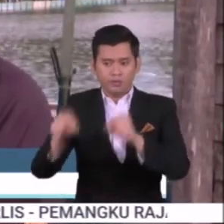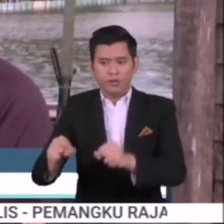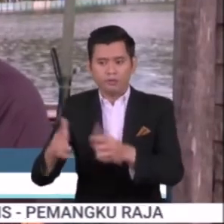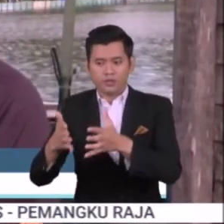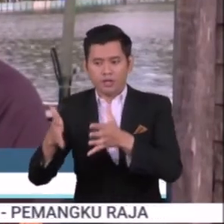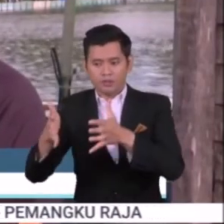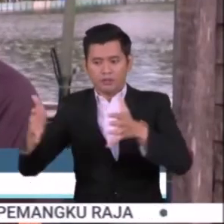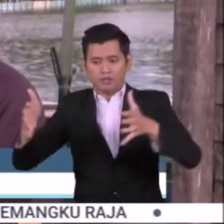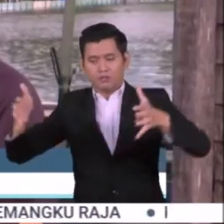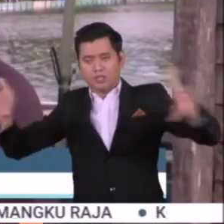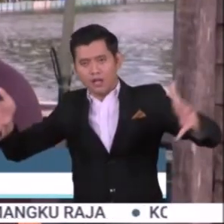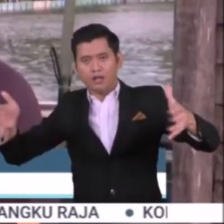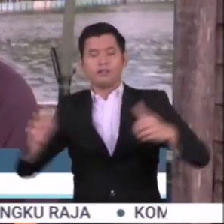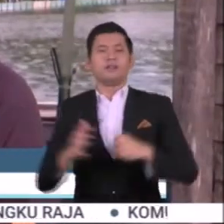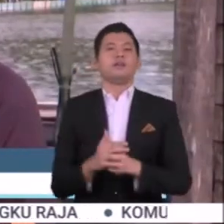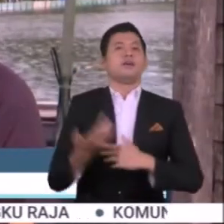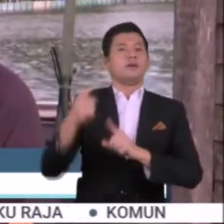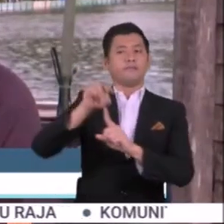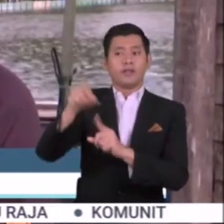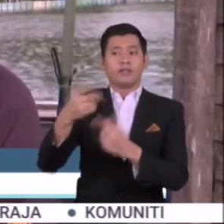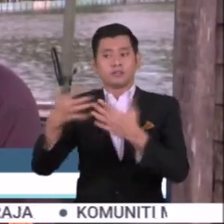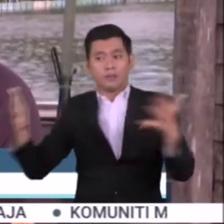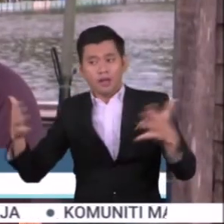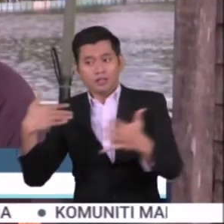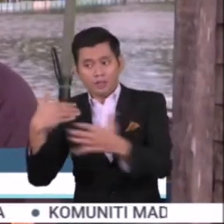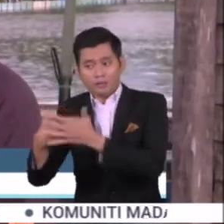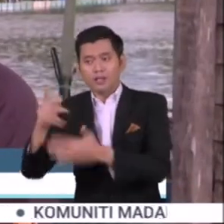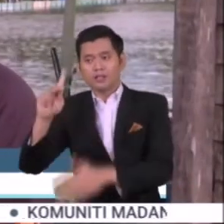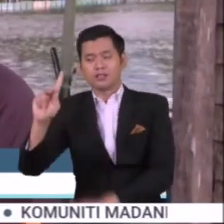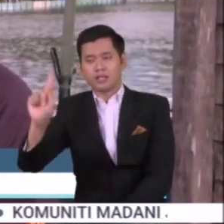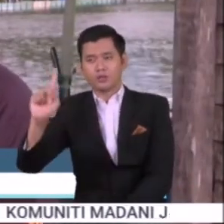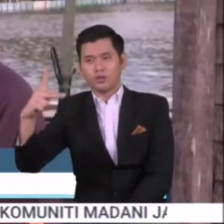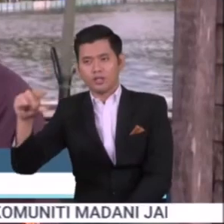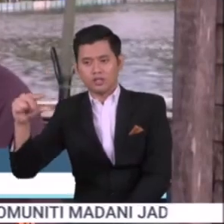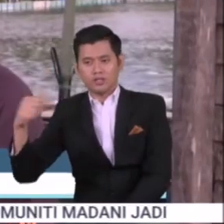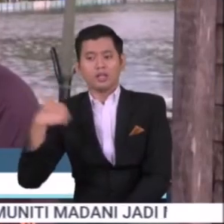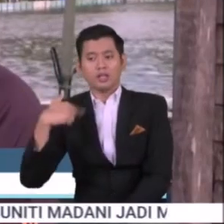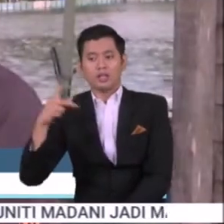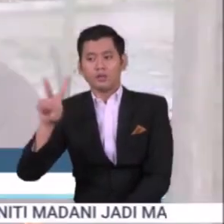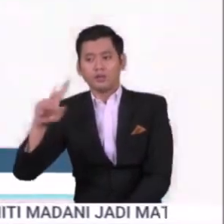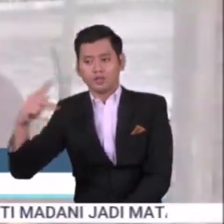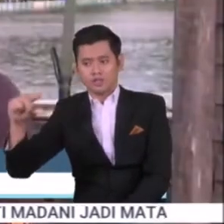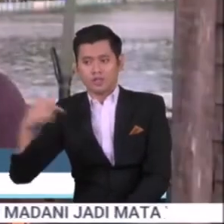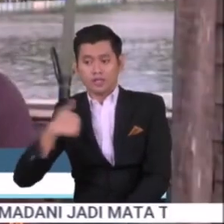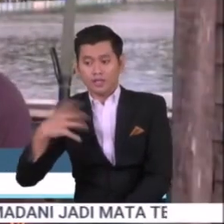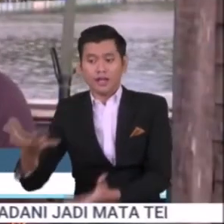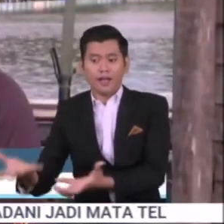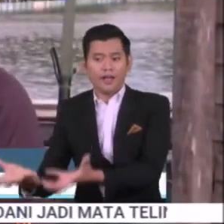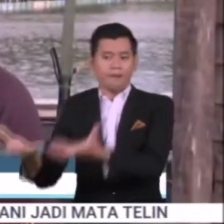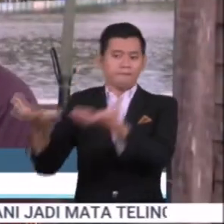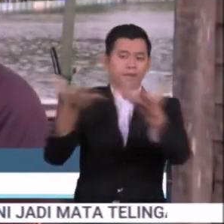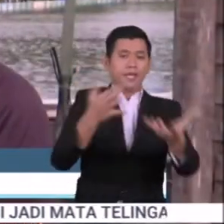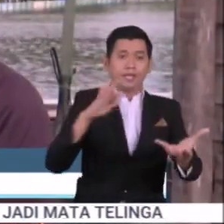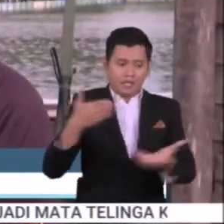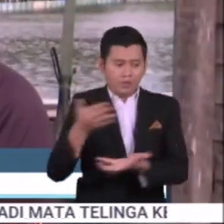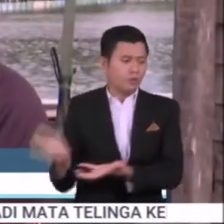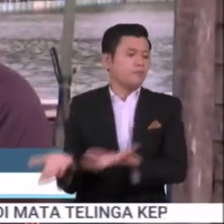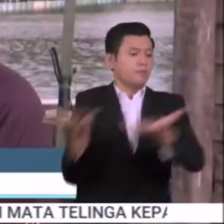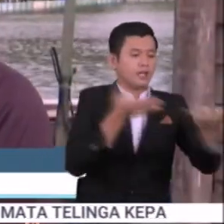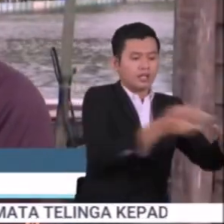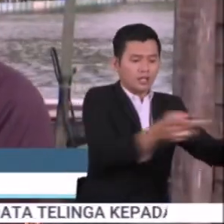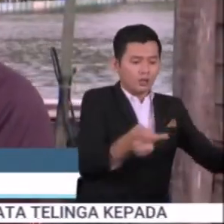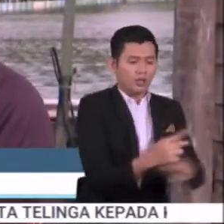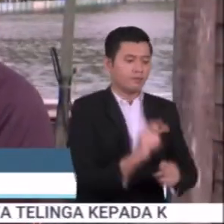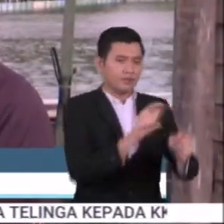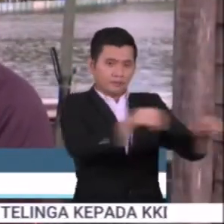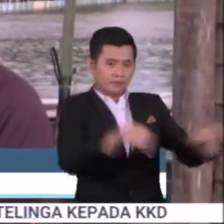besar. Jadi bila sampai 1 kilo, 2 kilo, kita akan ambil daripada kolam tu, kita pindah ke kolam ni. Yang paling besar kat sini ikan ni